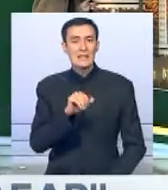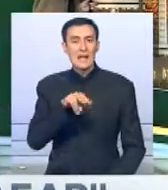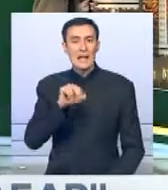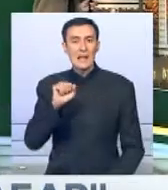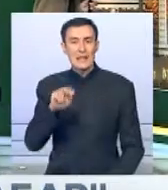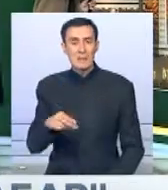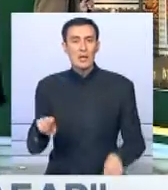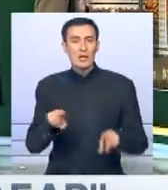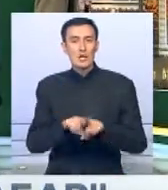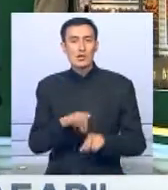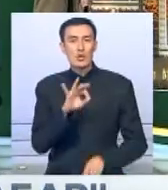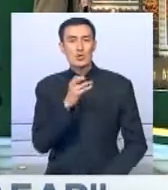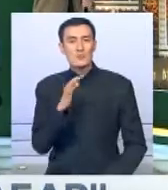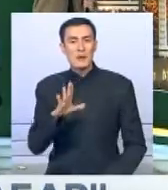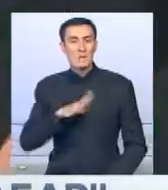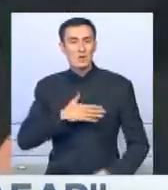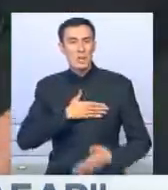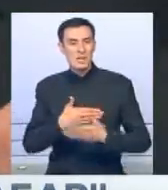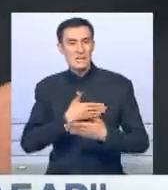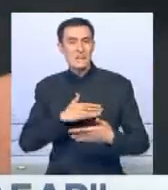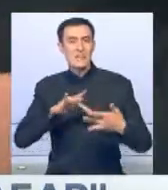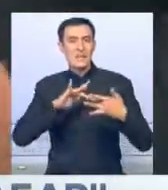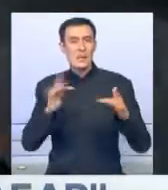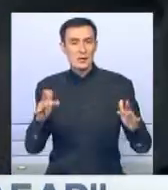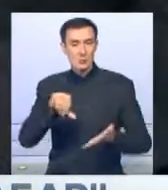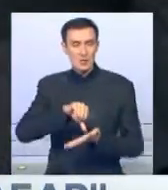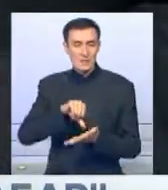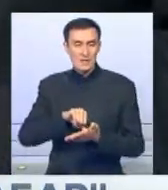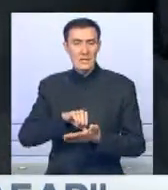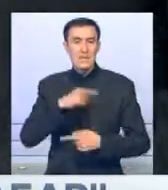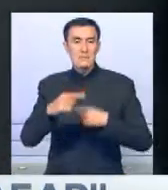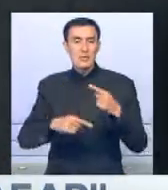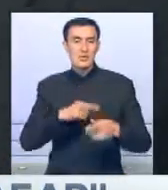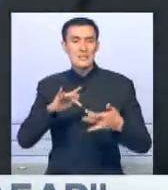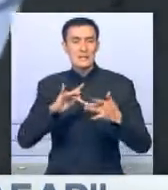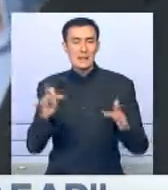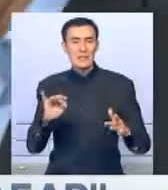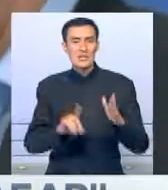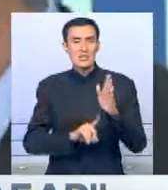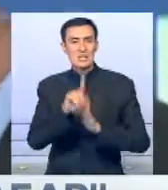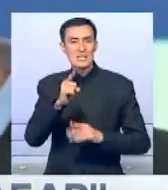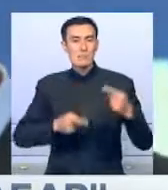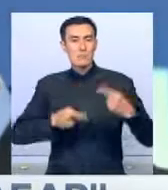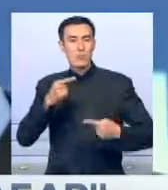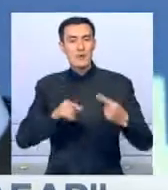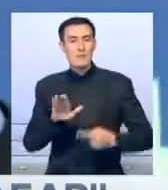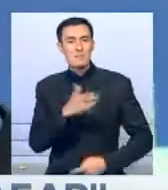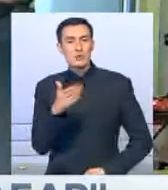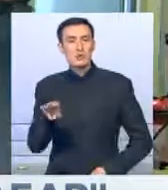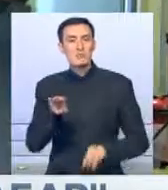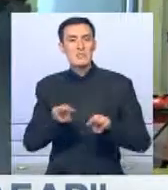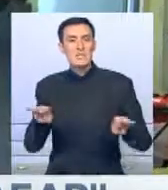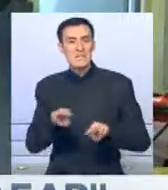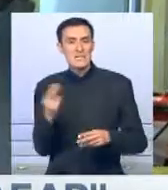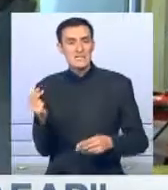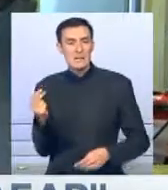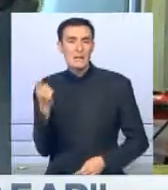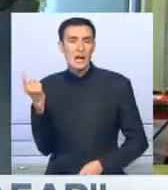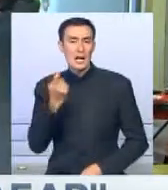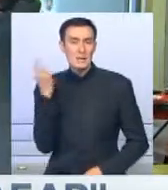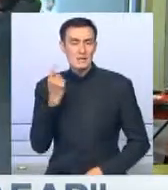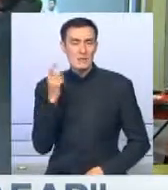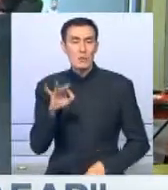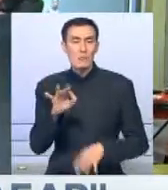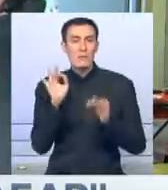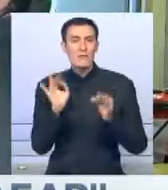Таалаб. Также Ошакбаев очень активен в интернете. Именно в соцсетях и завязался спор между министром и экономистом относительно